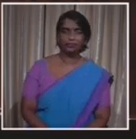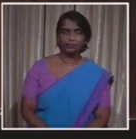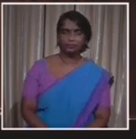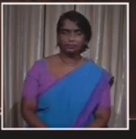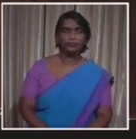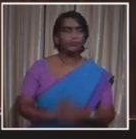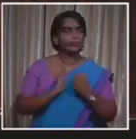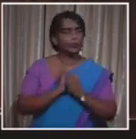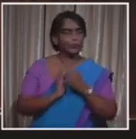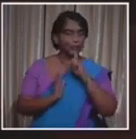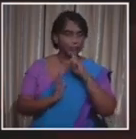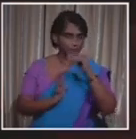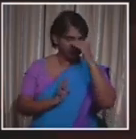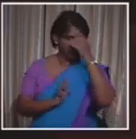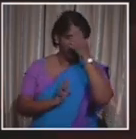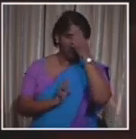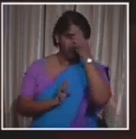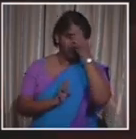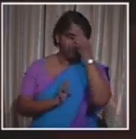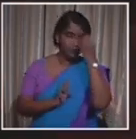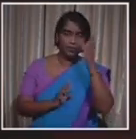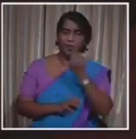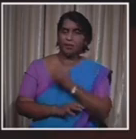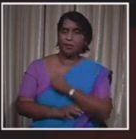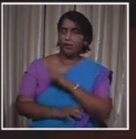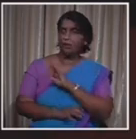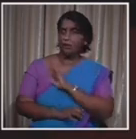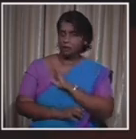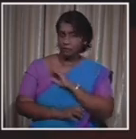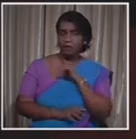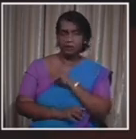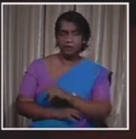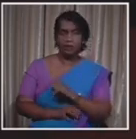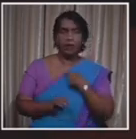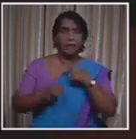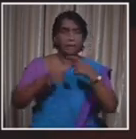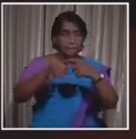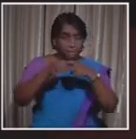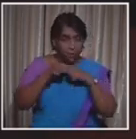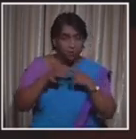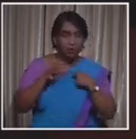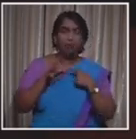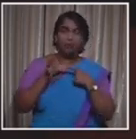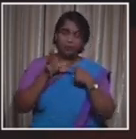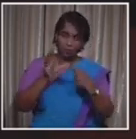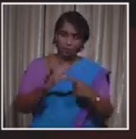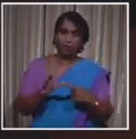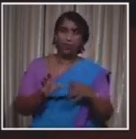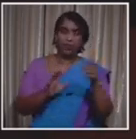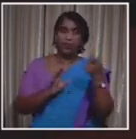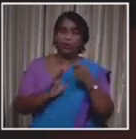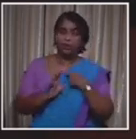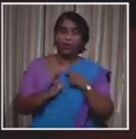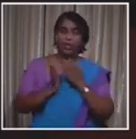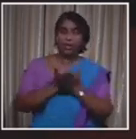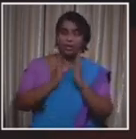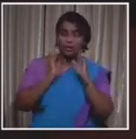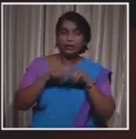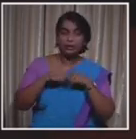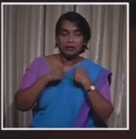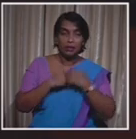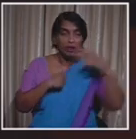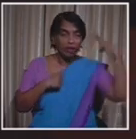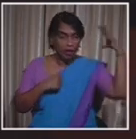අරු කථානායකතුමනි, අතුරුලේ රතන ස්වාමීන් වහන්සේ විසින් අහපු ප්‍රශ්නේ මම ඉදිරිපත් කරනවා. අහලා තියෙන්නේ ගෞතම අදාන කම්පැනිය